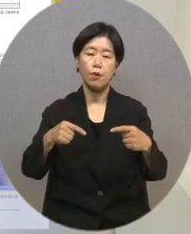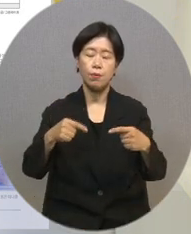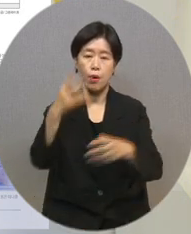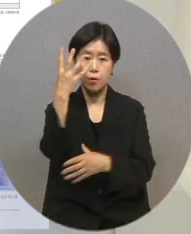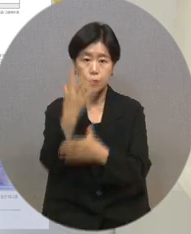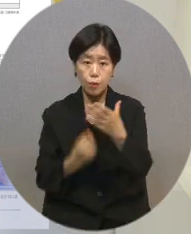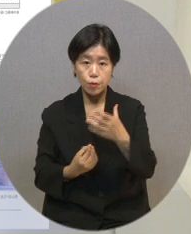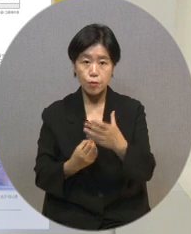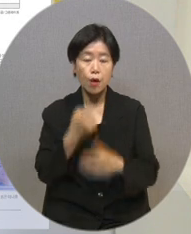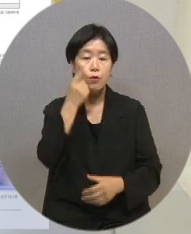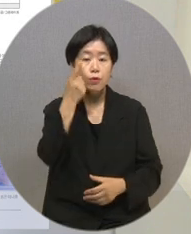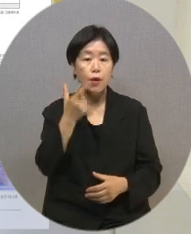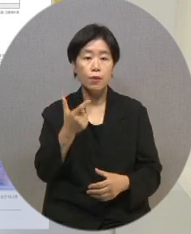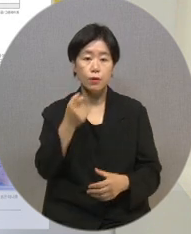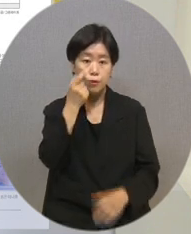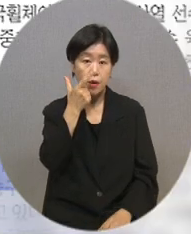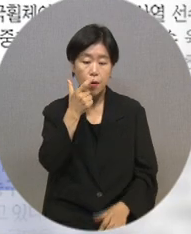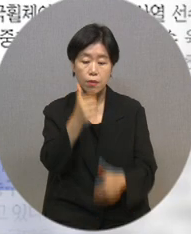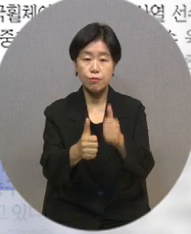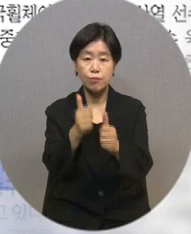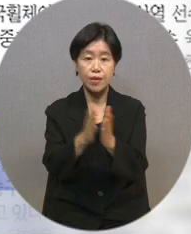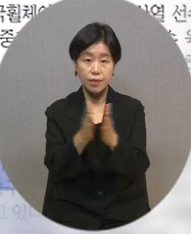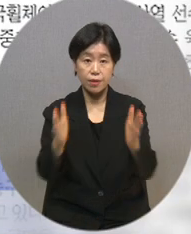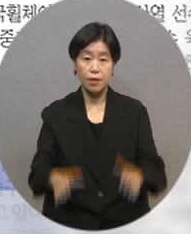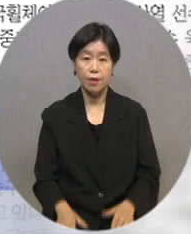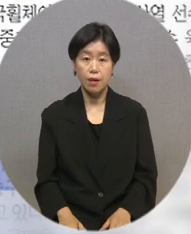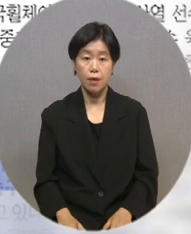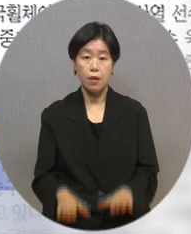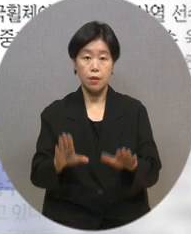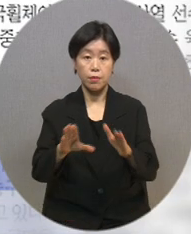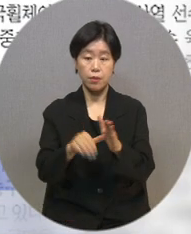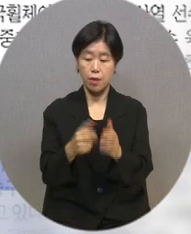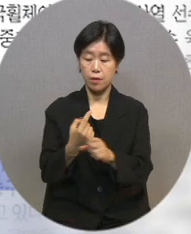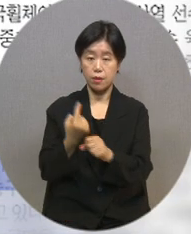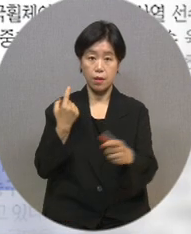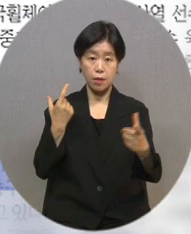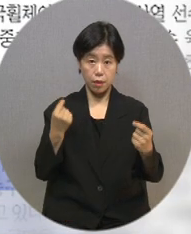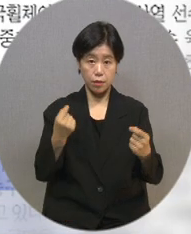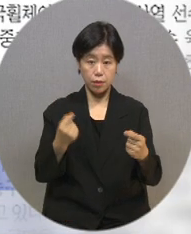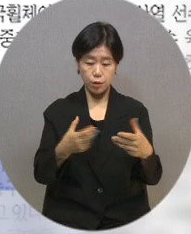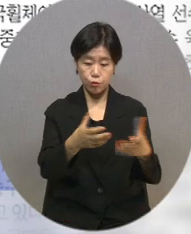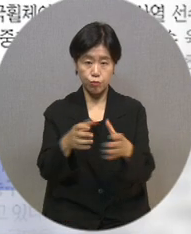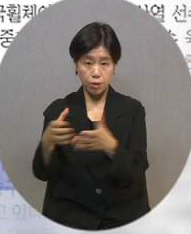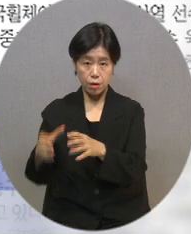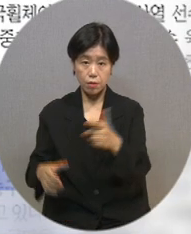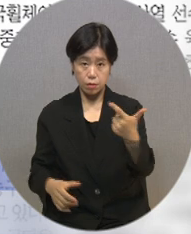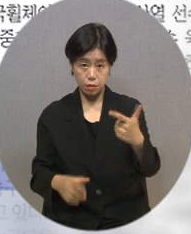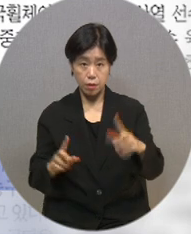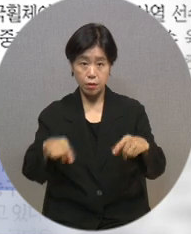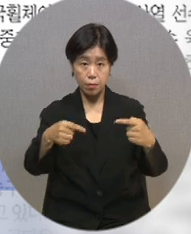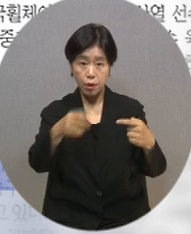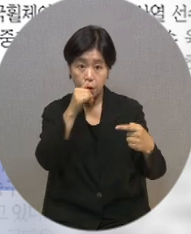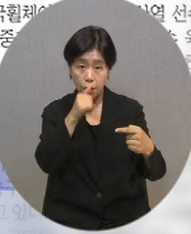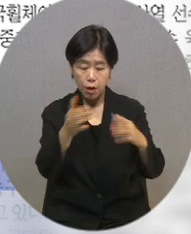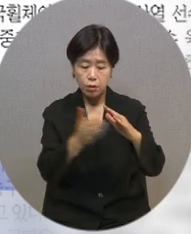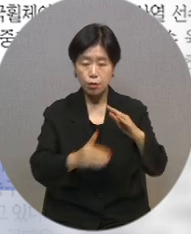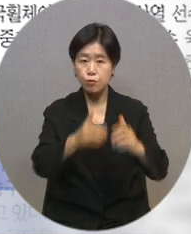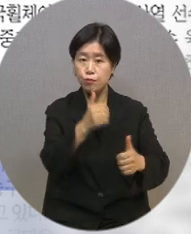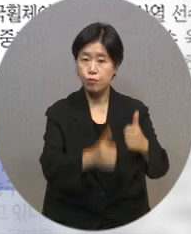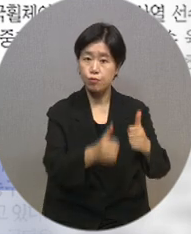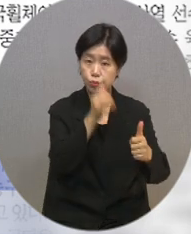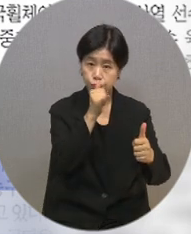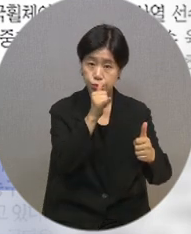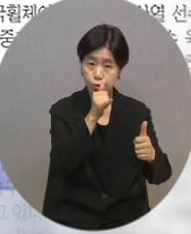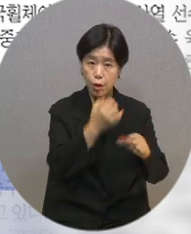간의 대장정에 돌입했습니다 아 이번 시즌은 지난해와 같이 개 9단이 참가해 정규 리그를 치르게